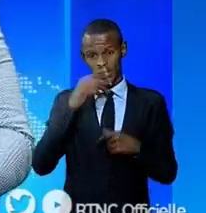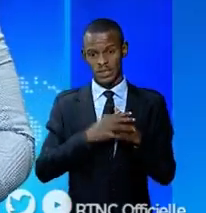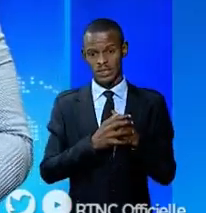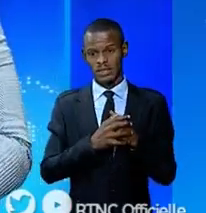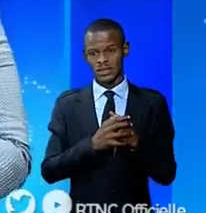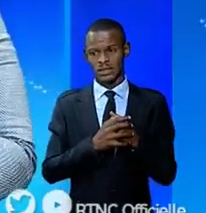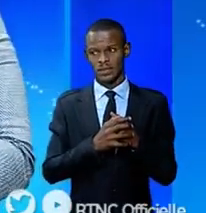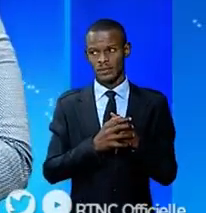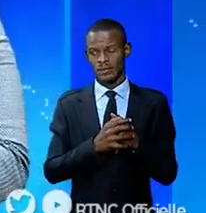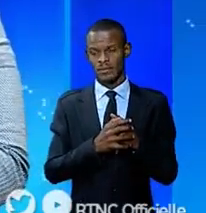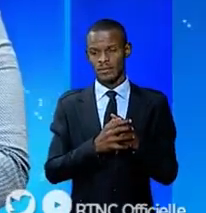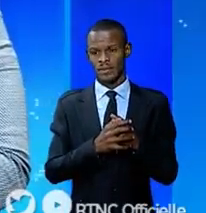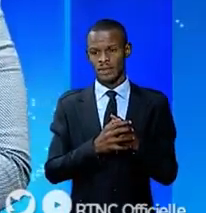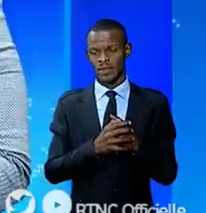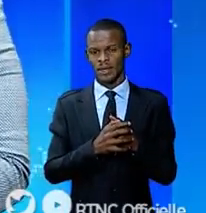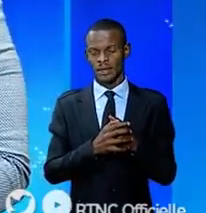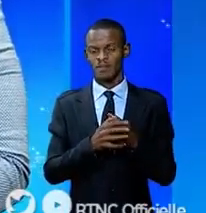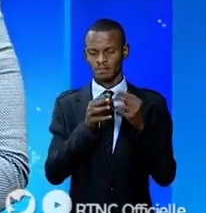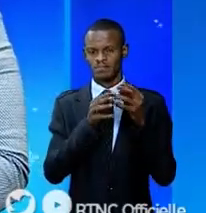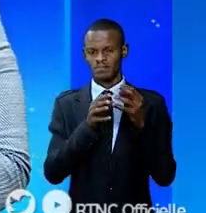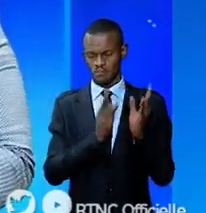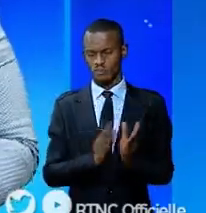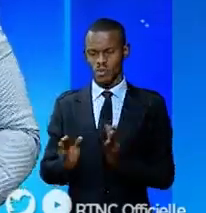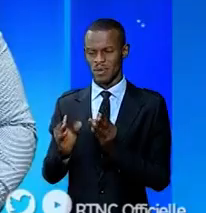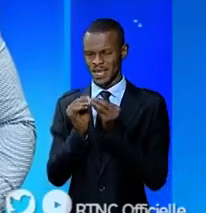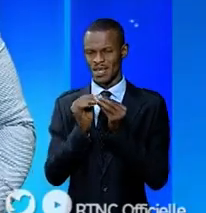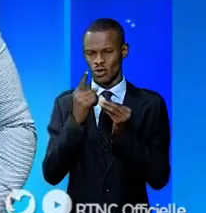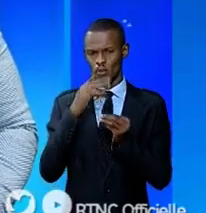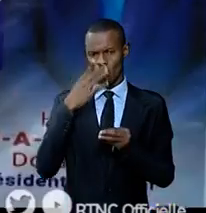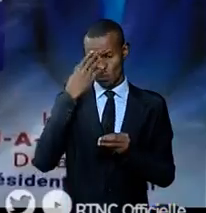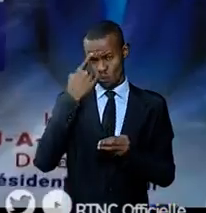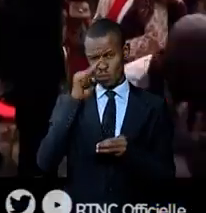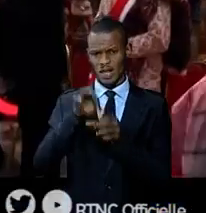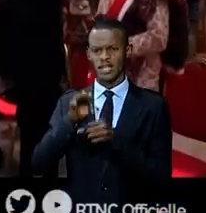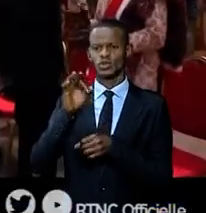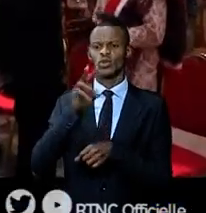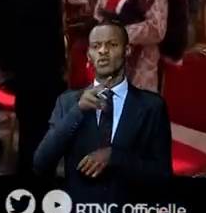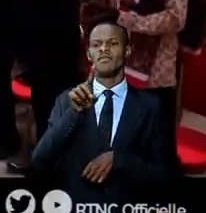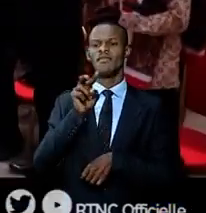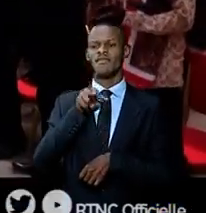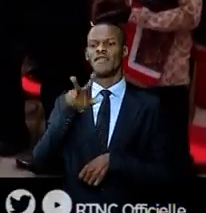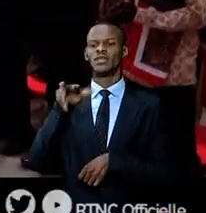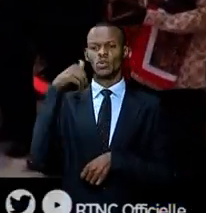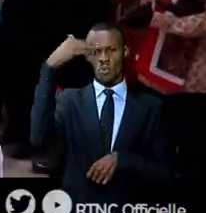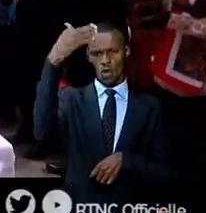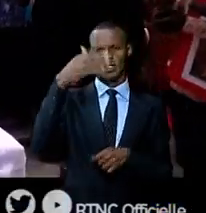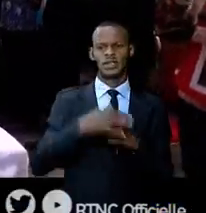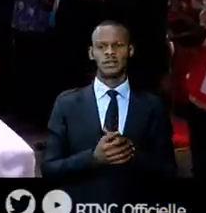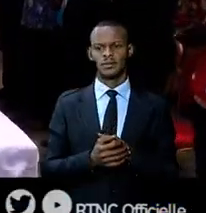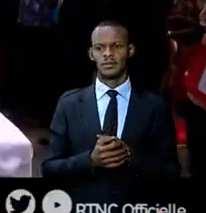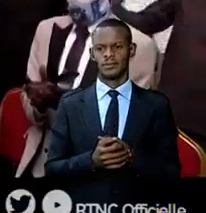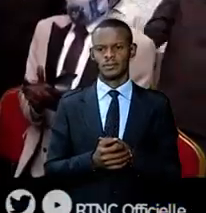fui de ses stratégies pour bien affronter les élections de 2023. Serge Mata. Qui veut aller loin ménage sa